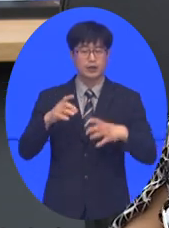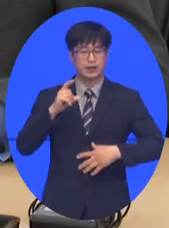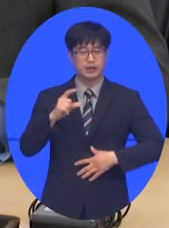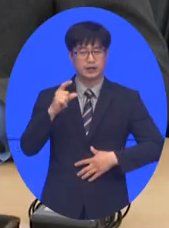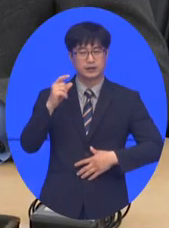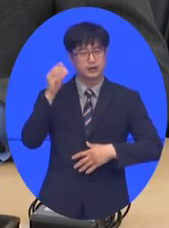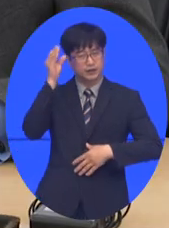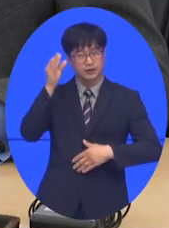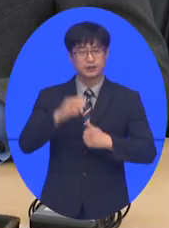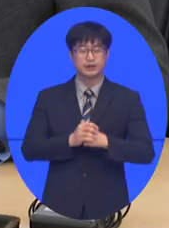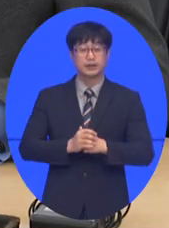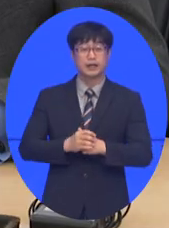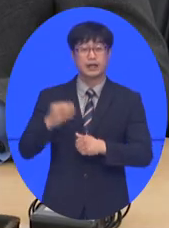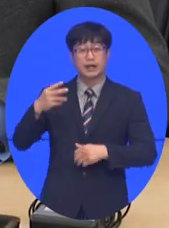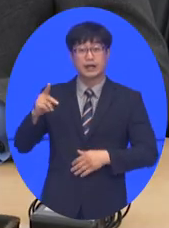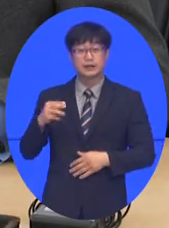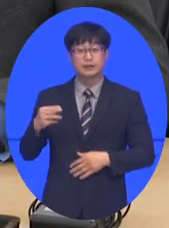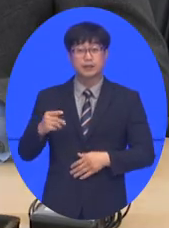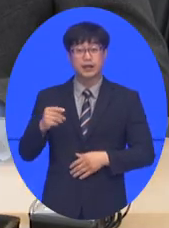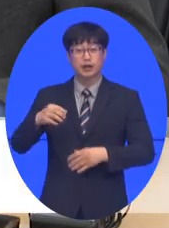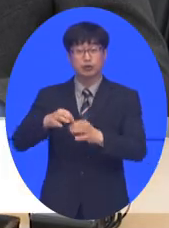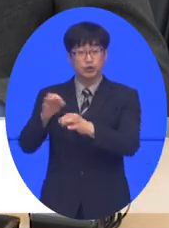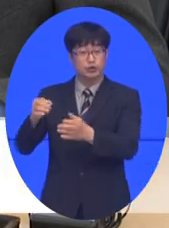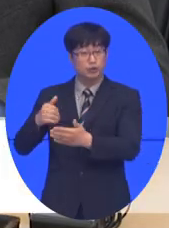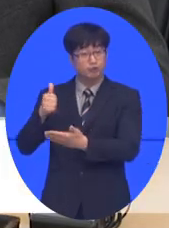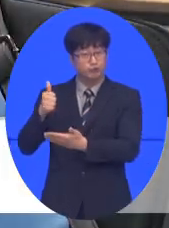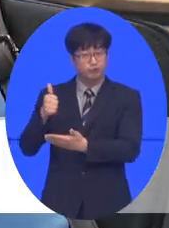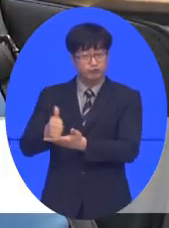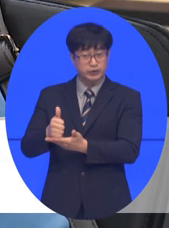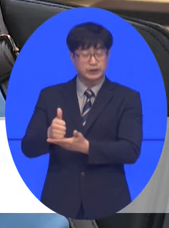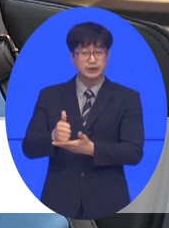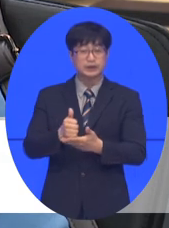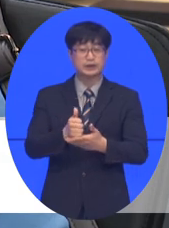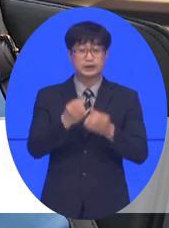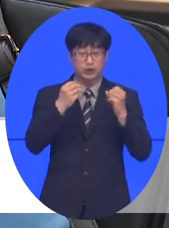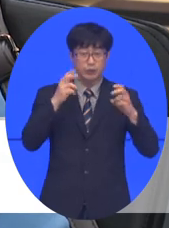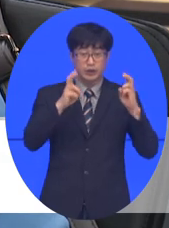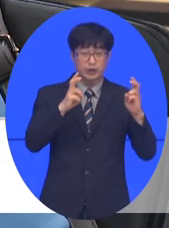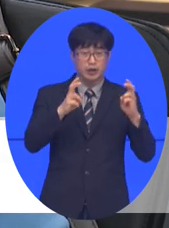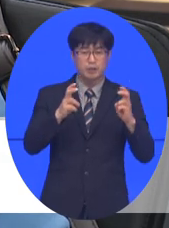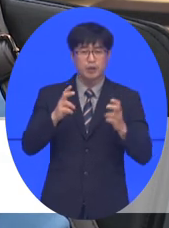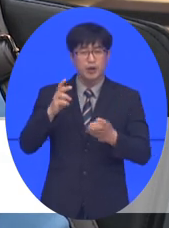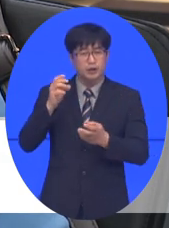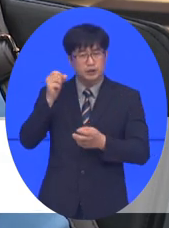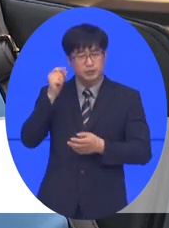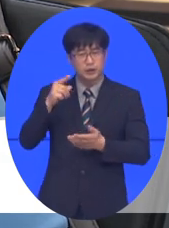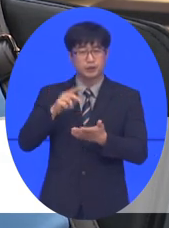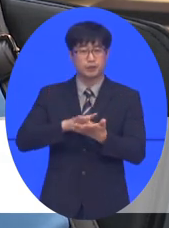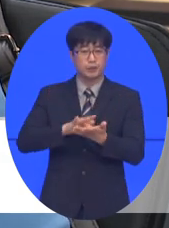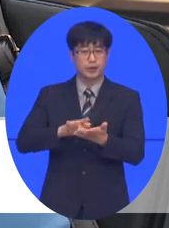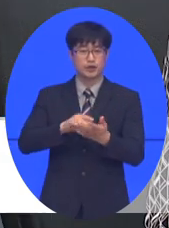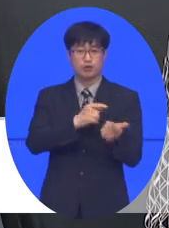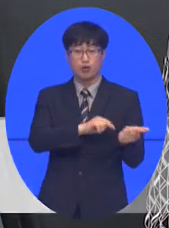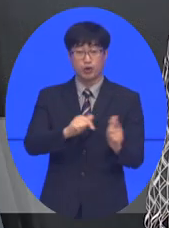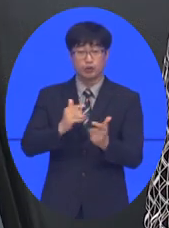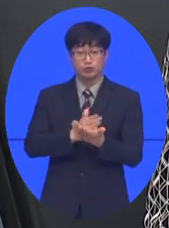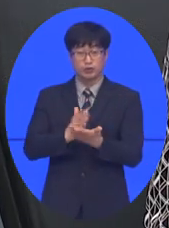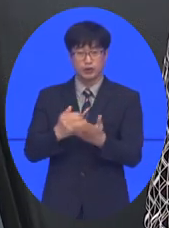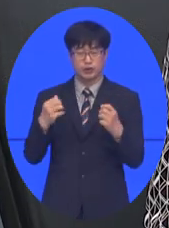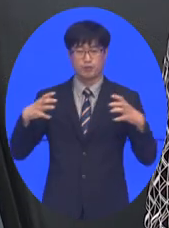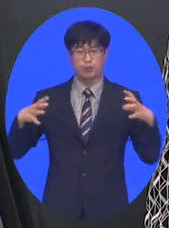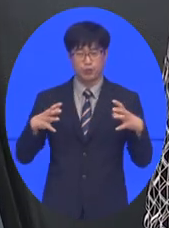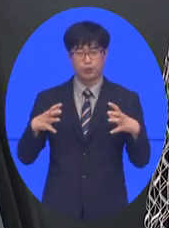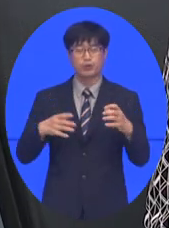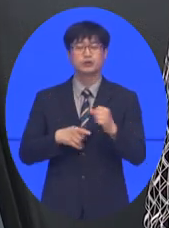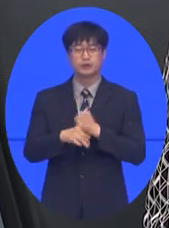있습니다. 이에 라트비아 경제부 장관도 스타트업은 물론 스마트 모빌리티 등 다양한 분야에서 협력하게 돼 의미가